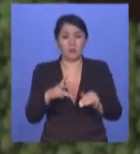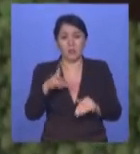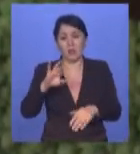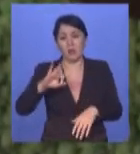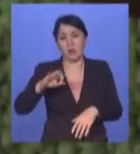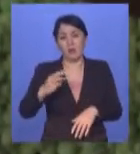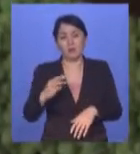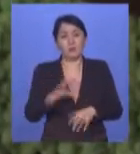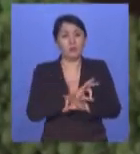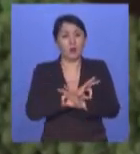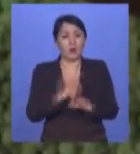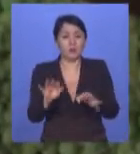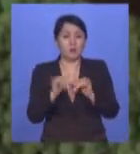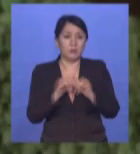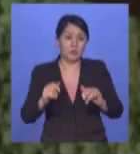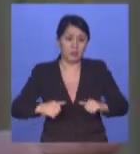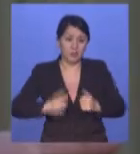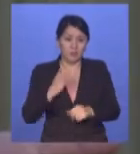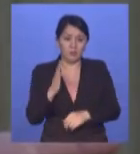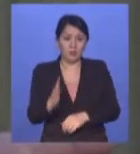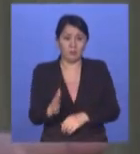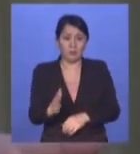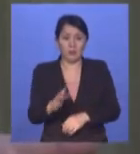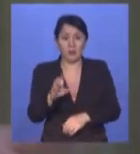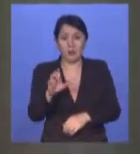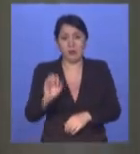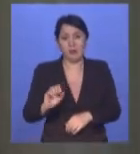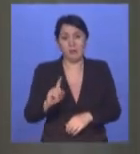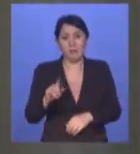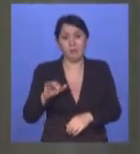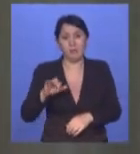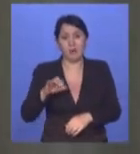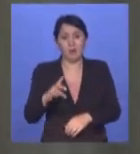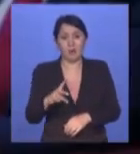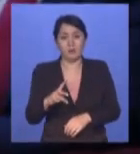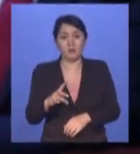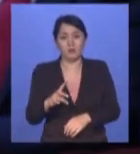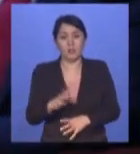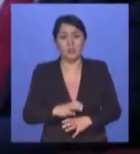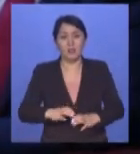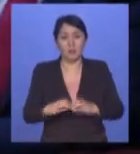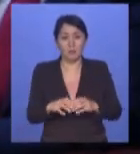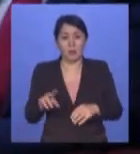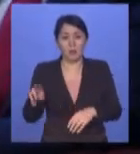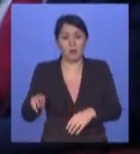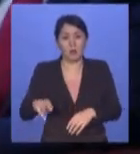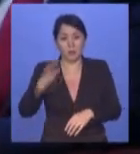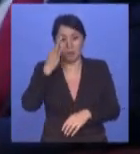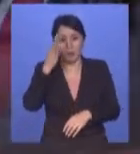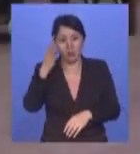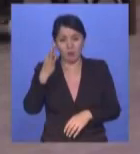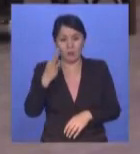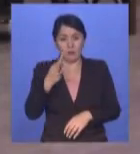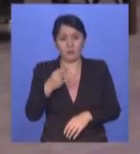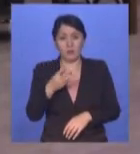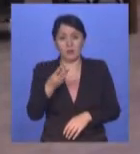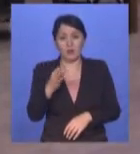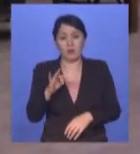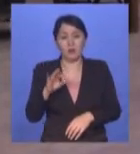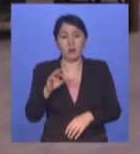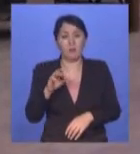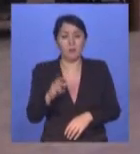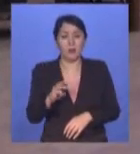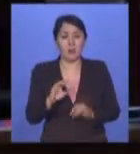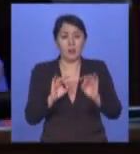ништің балалары сияқты жақсы дамытуға тырысамыз. Абзал Ақпарлы STEAM KZ компаниясының директоры, тәжірибелі маман STEAM әдістемесі